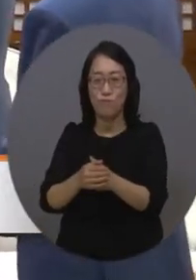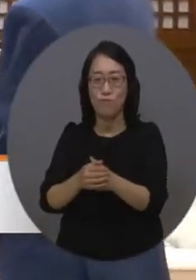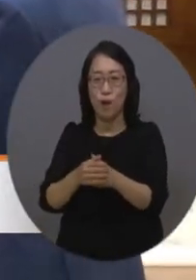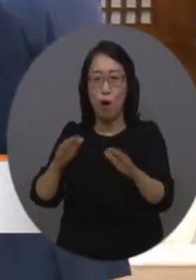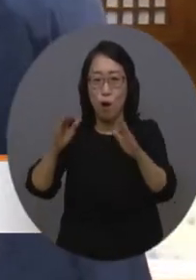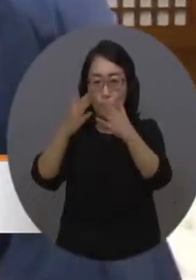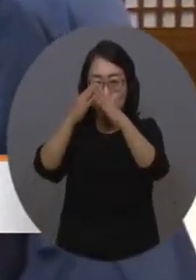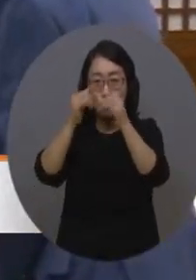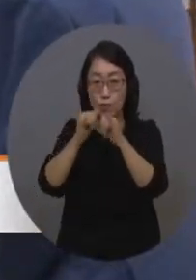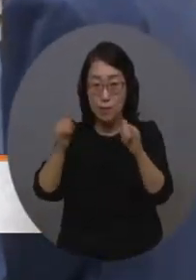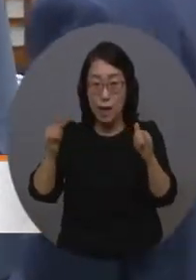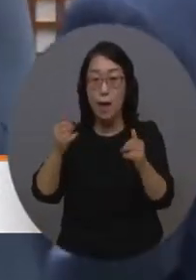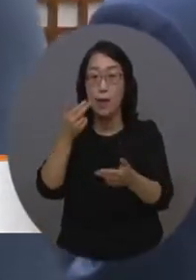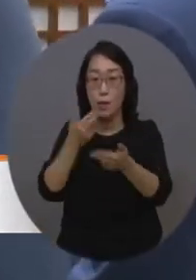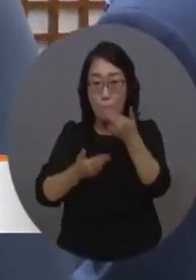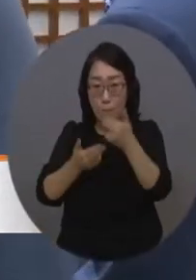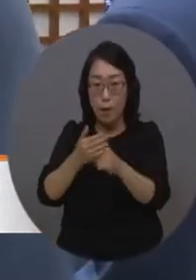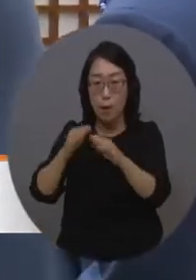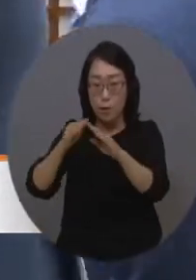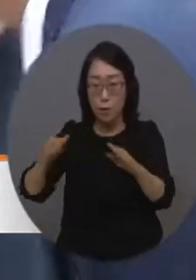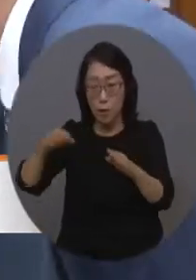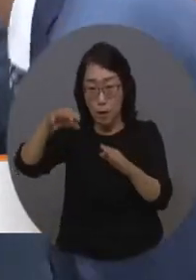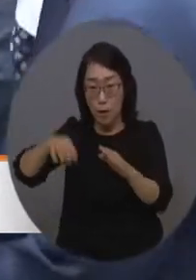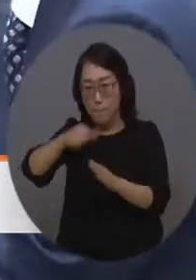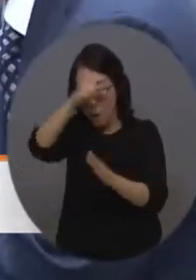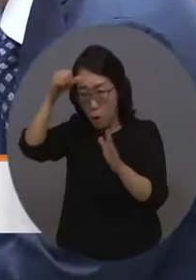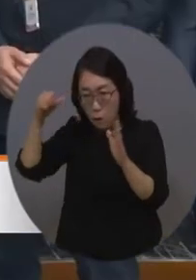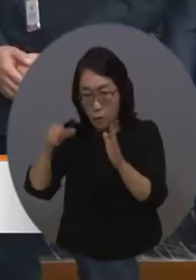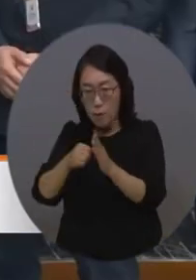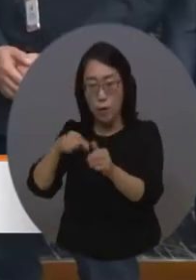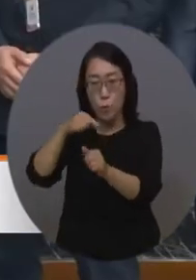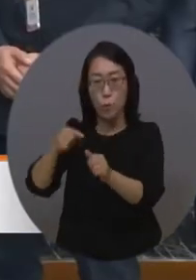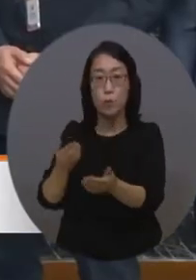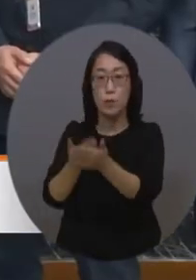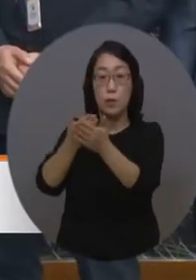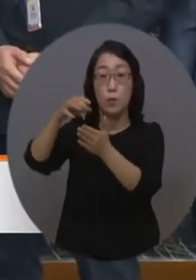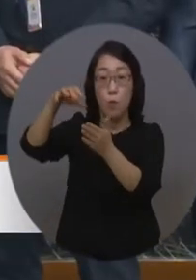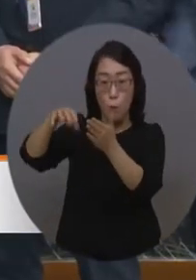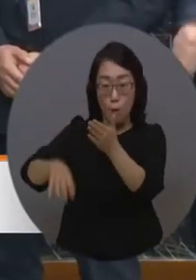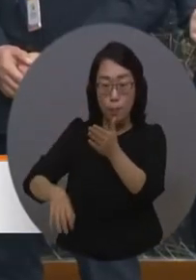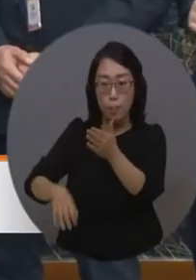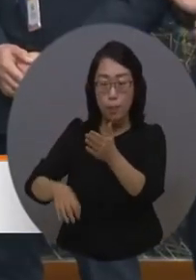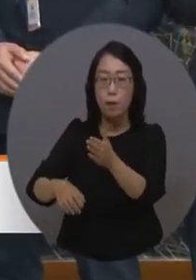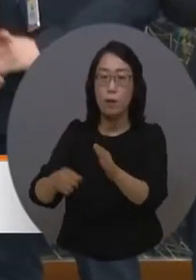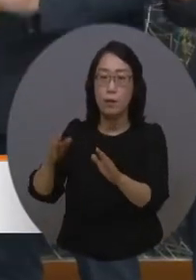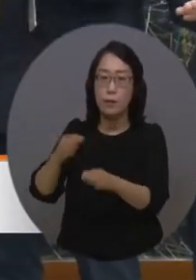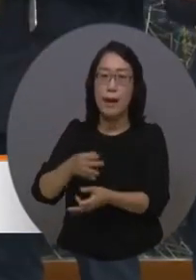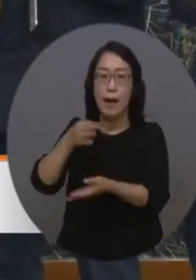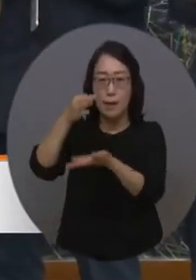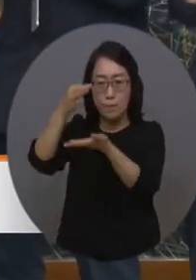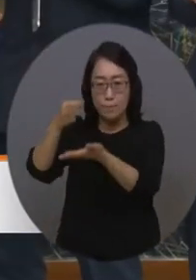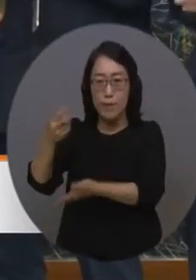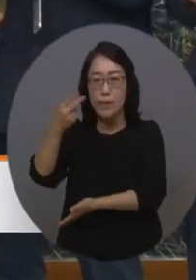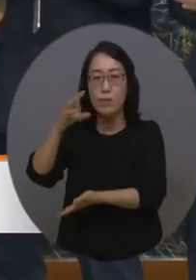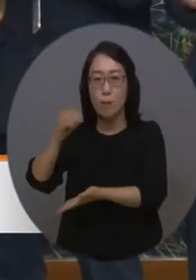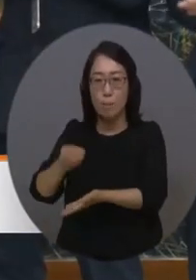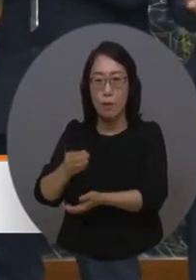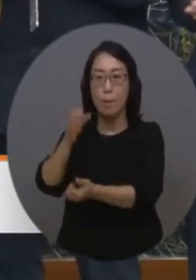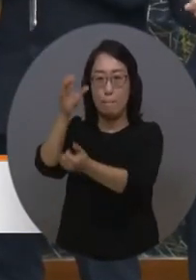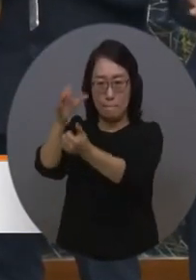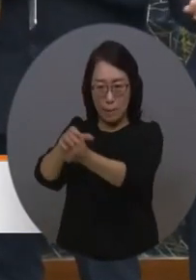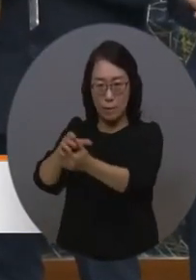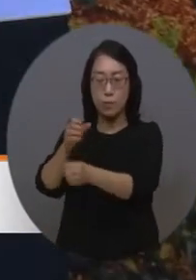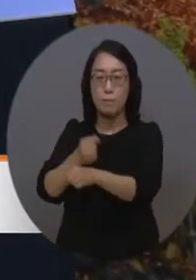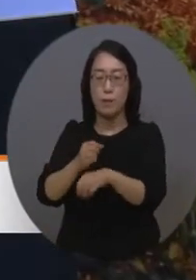대한건축사협회가 지난 11일 전남 인재평생교육진흥원에서 인재육성을 위해 써달라며 장학금 2천만 원을